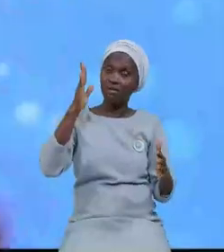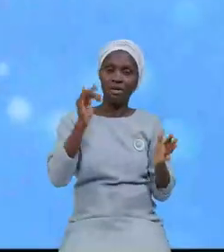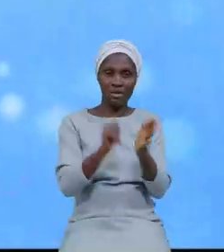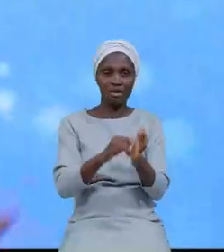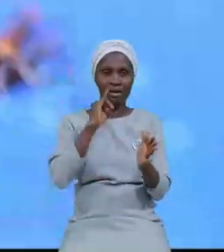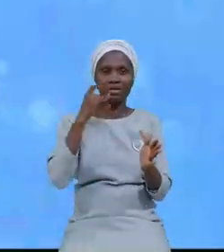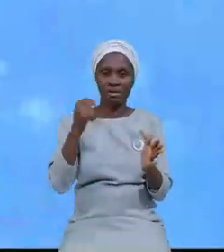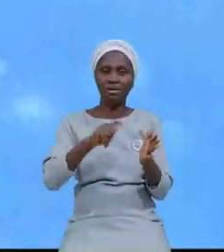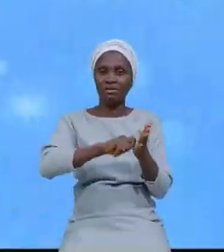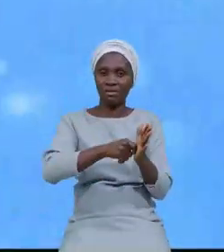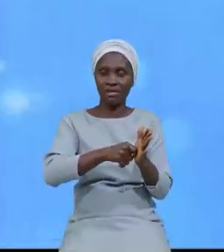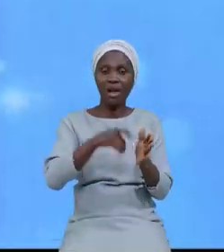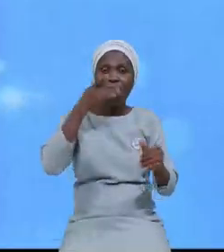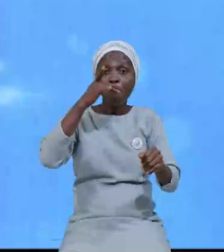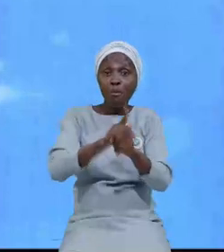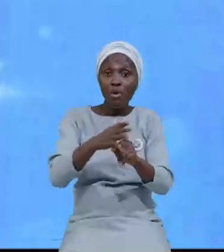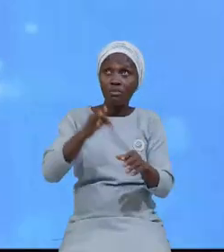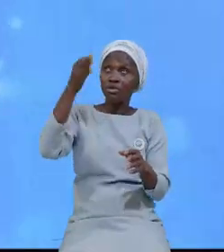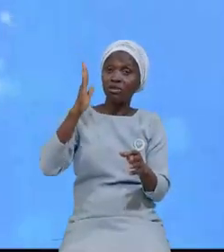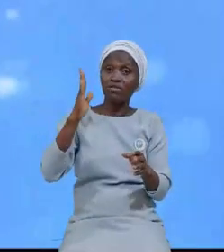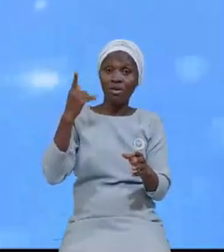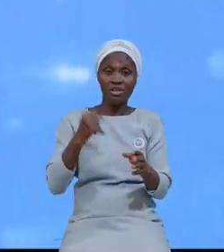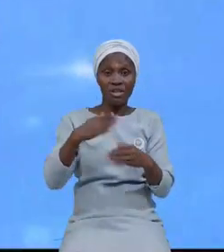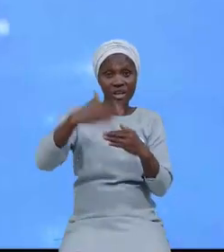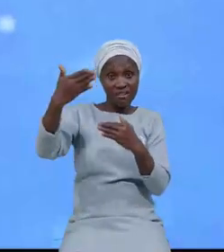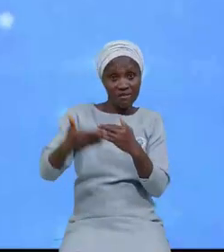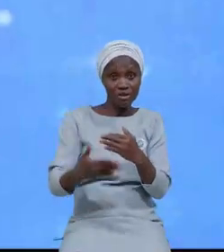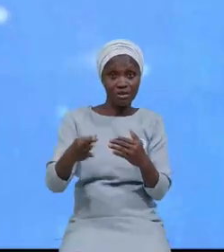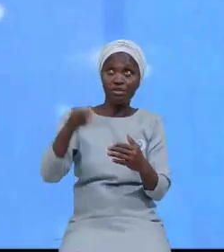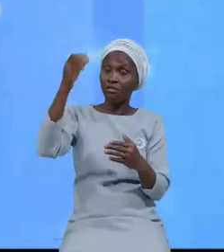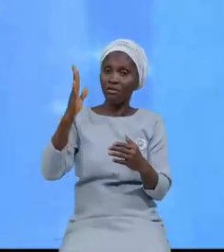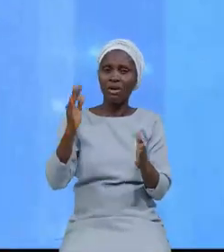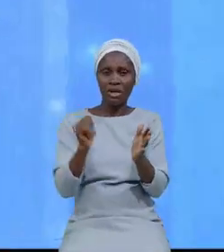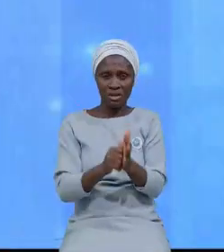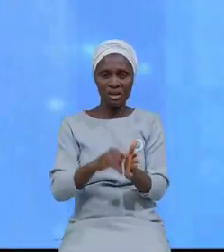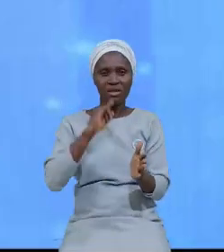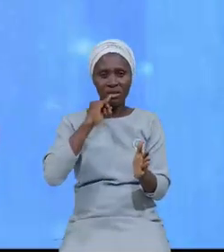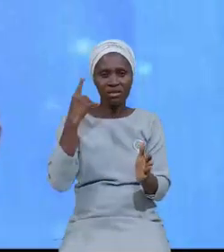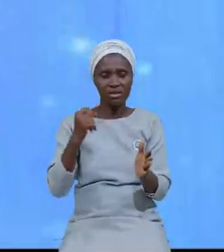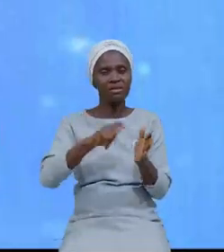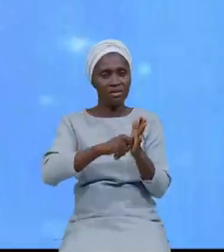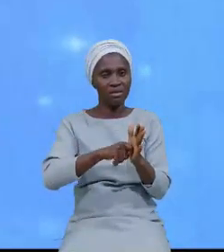ça c'est la clé et la promesse de Dieu l'invitation du Seigneur ça c'est la clé il dit tout